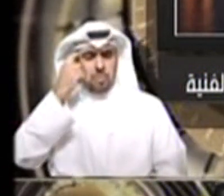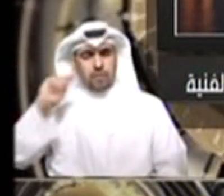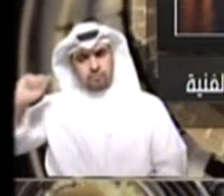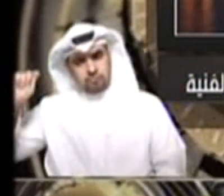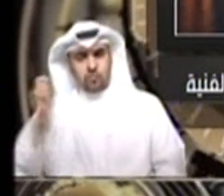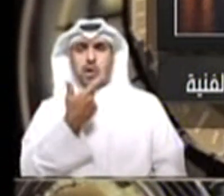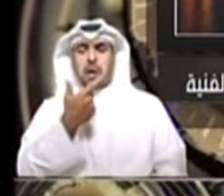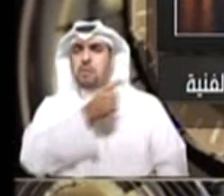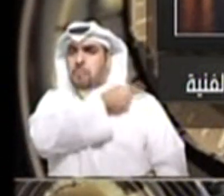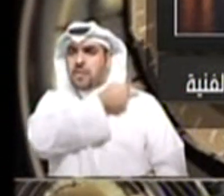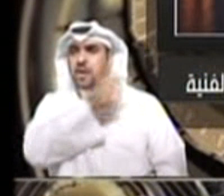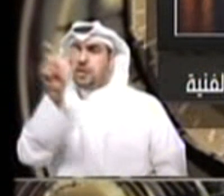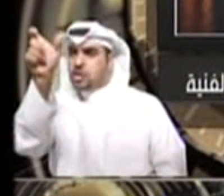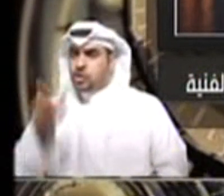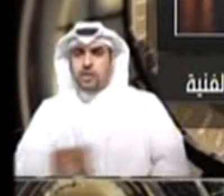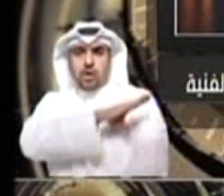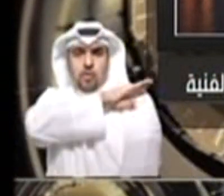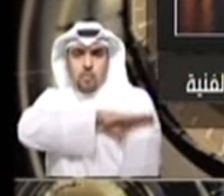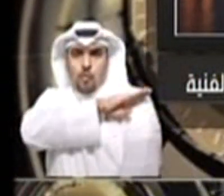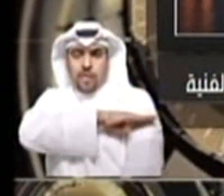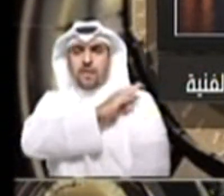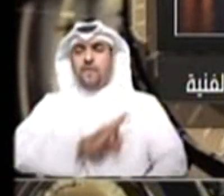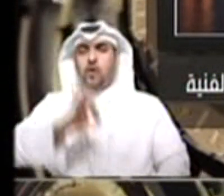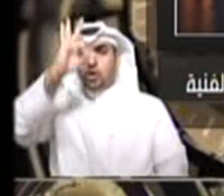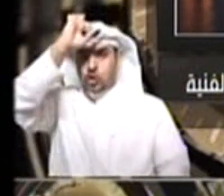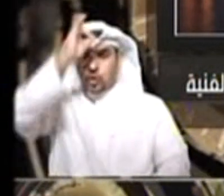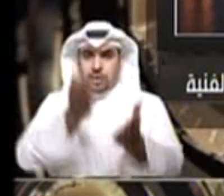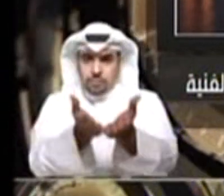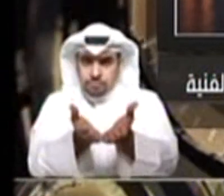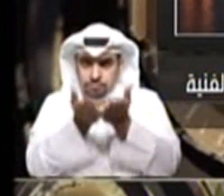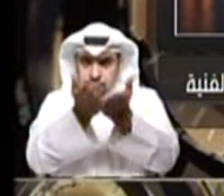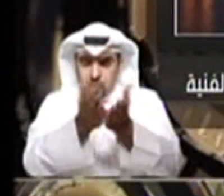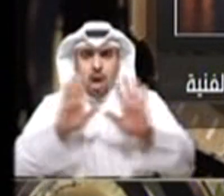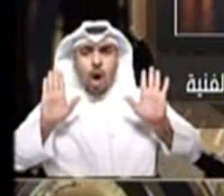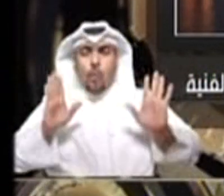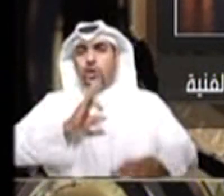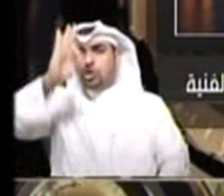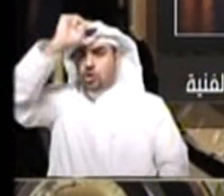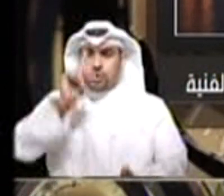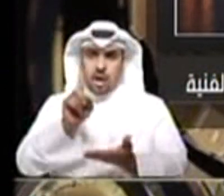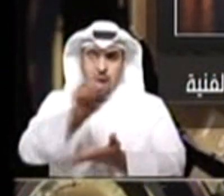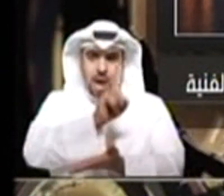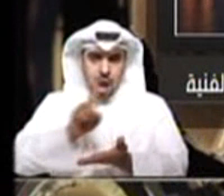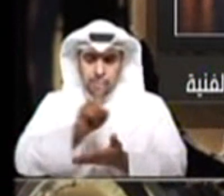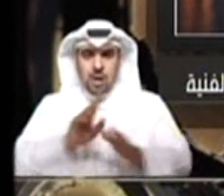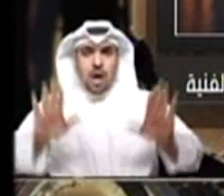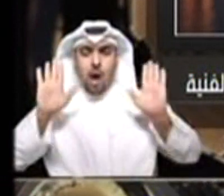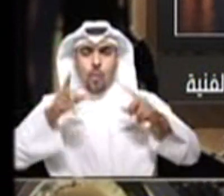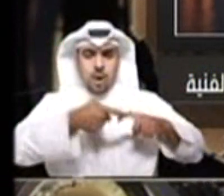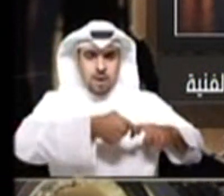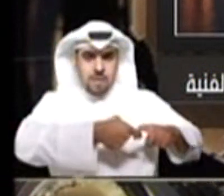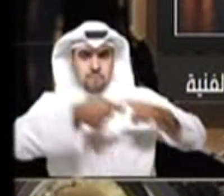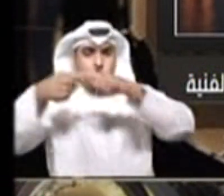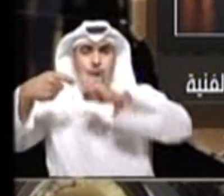الموظفين العموميين في الدوله في خفر السواحل او في شرطه البيئه او الاخوان في مؤسسه الموانئ، بالاضافه